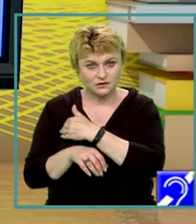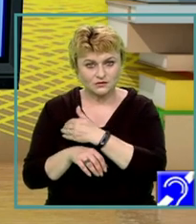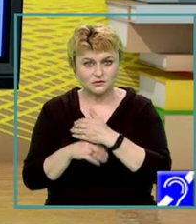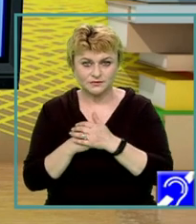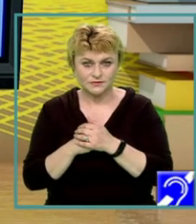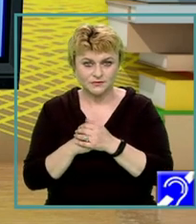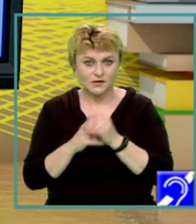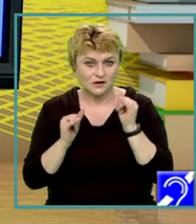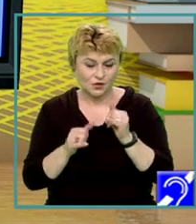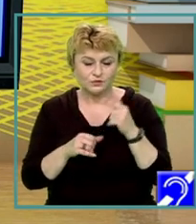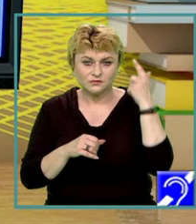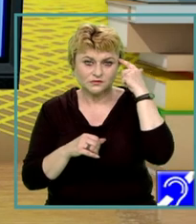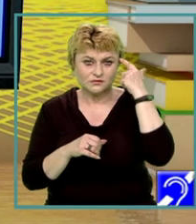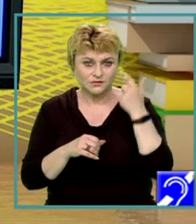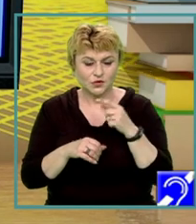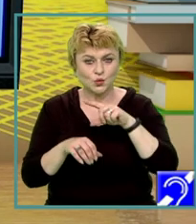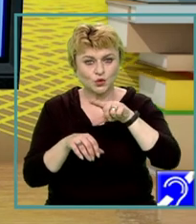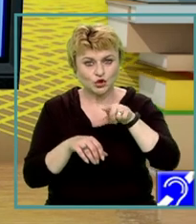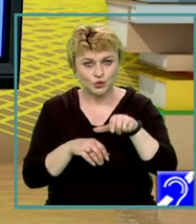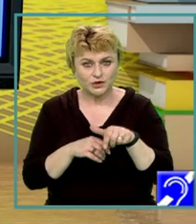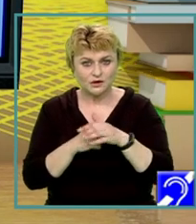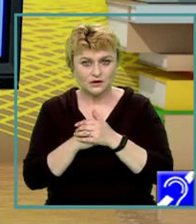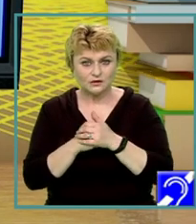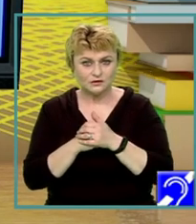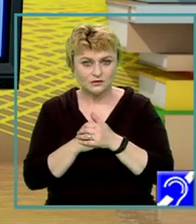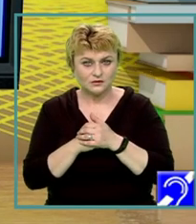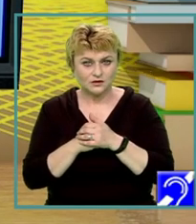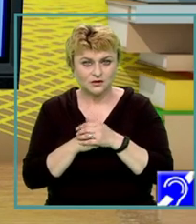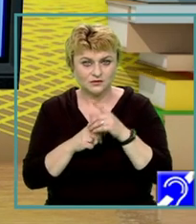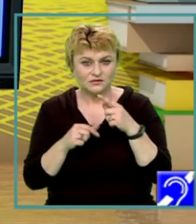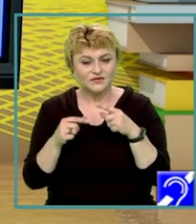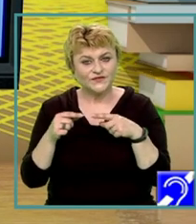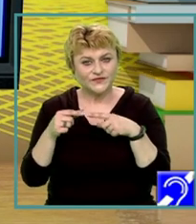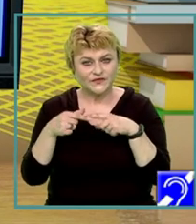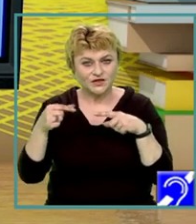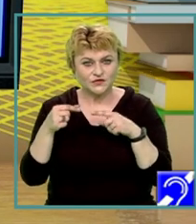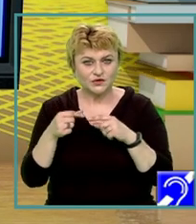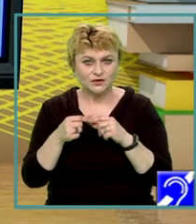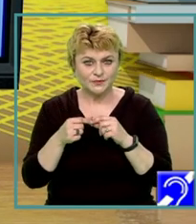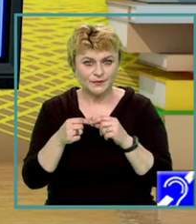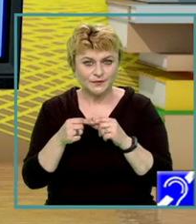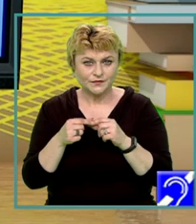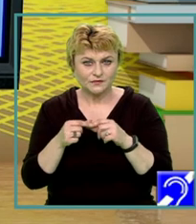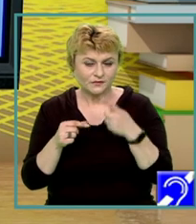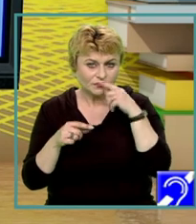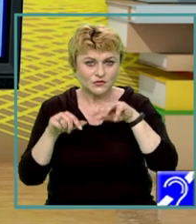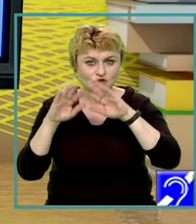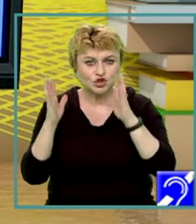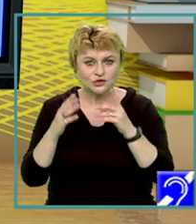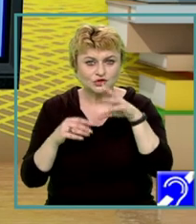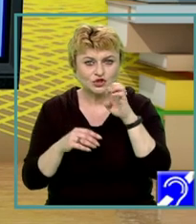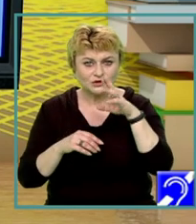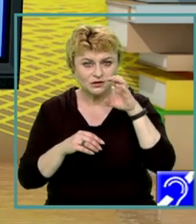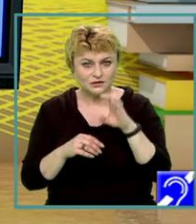Acum ne amintim că unghiurile cu vârful pe cerc Unghiurile înscrise în cerc au